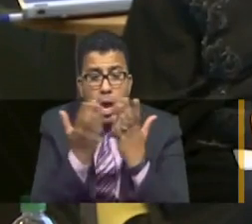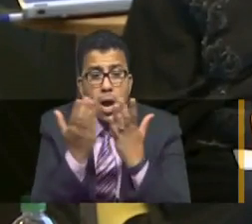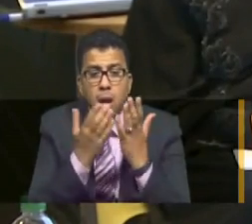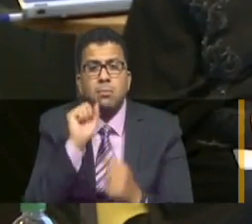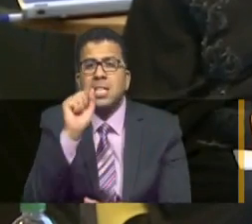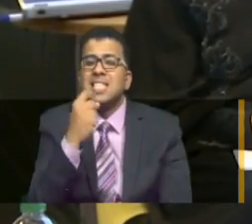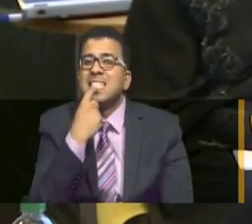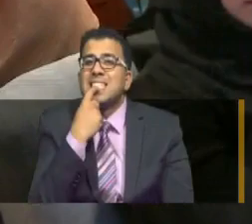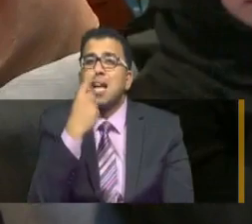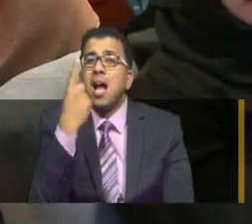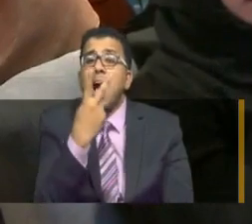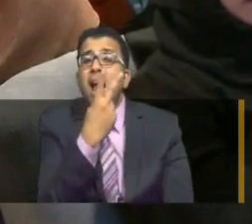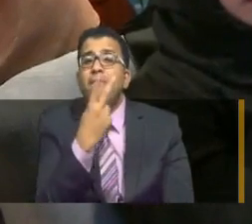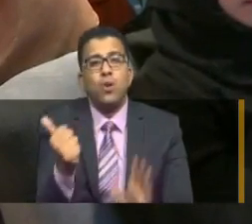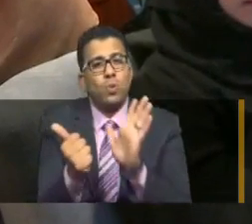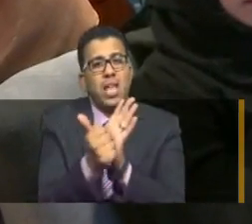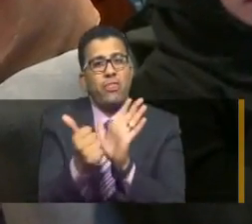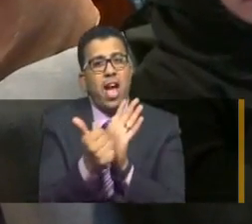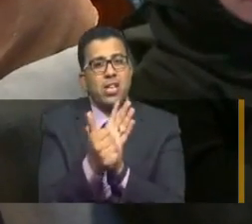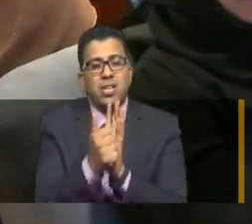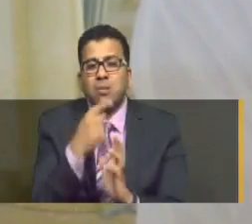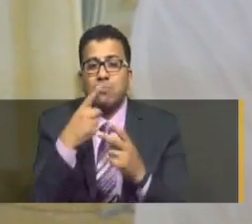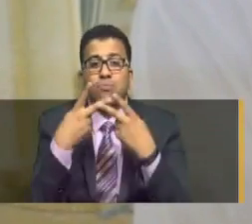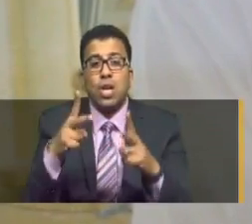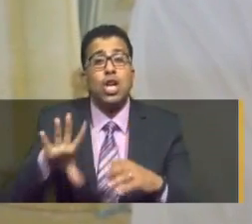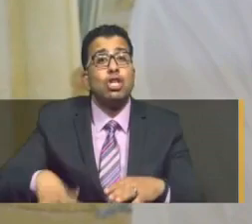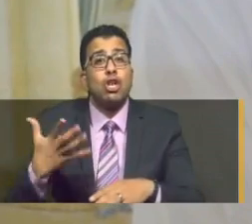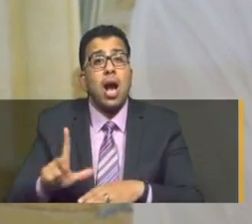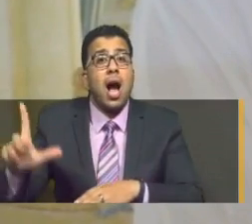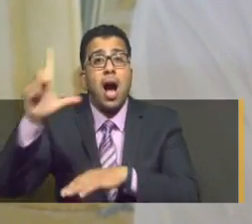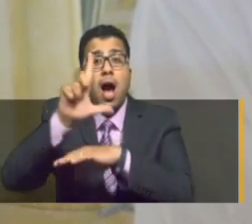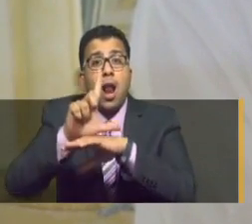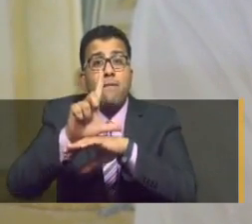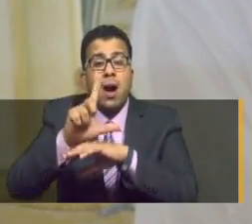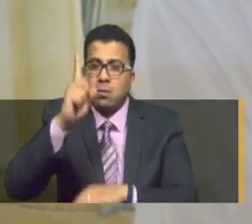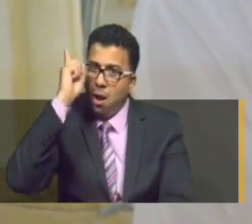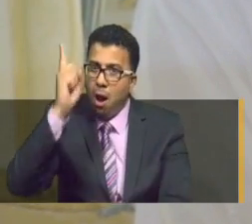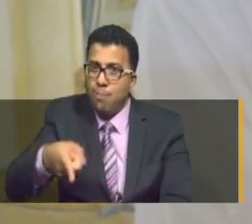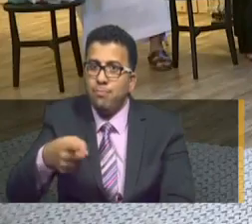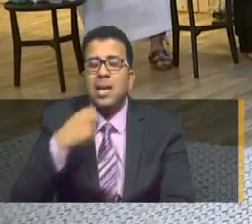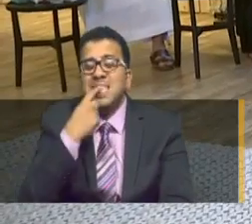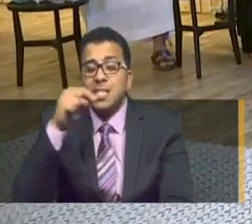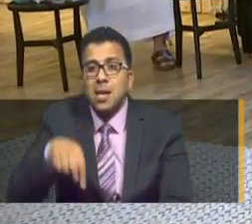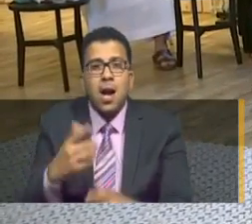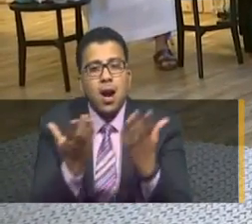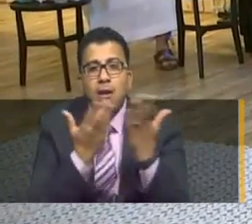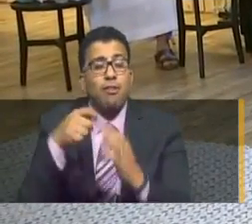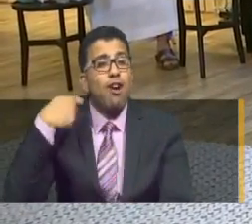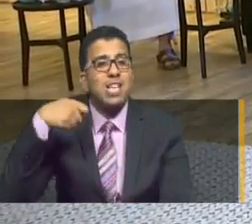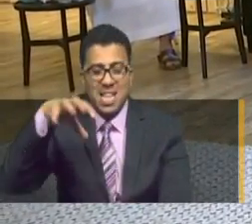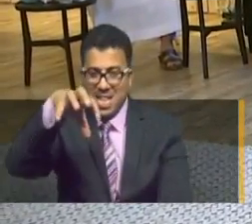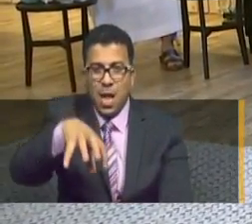إطار عام القراءة 2016 الذي أعلن عنه صاحب السمو الشيخ خليفة بن زايد آل نهيان رئيس